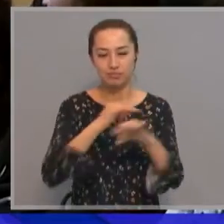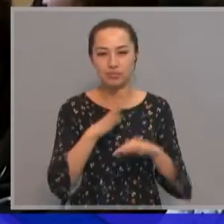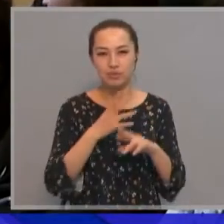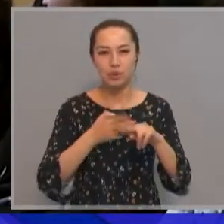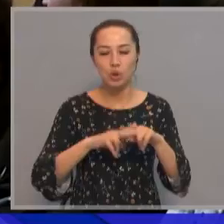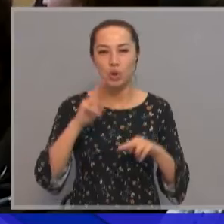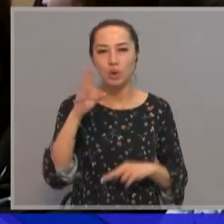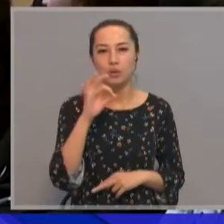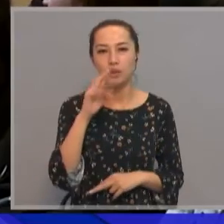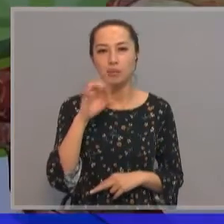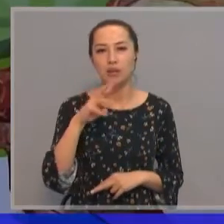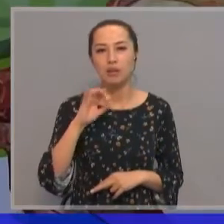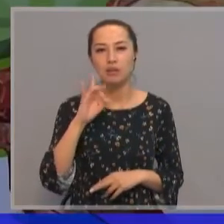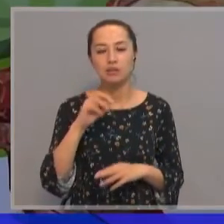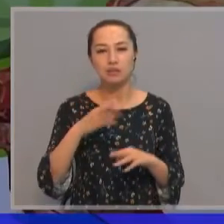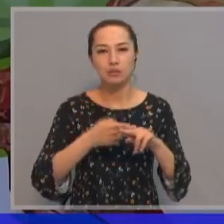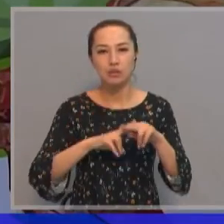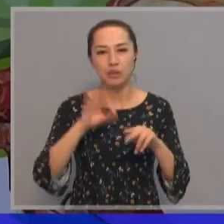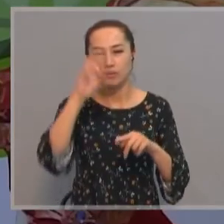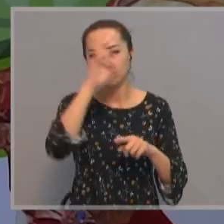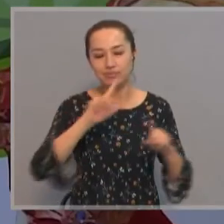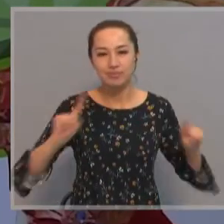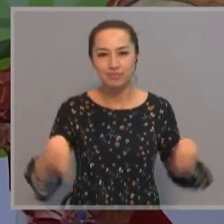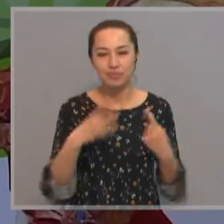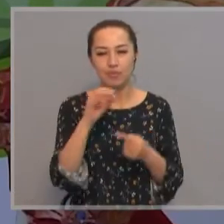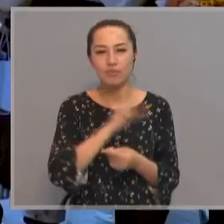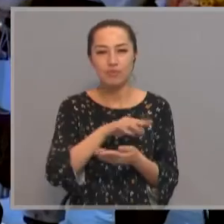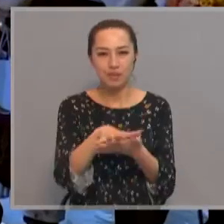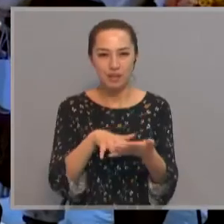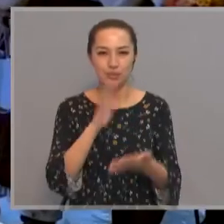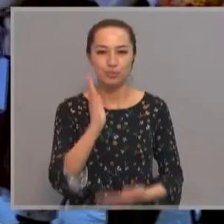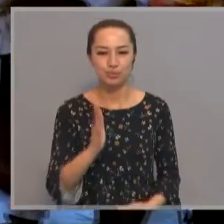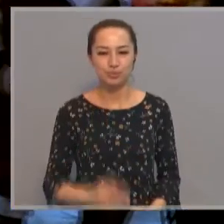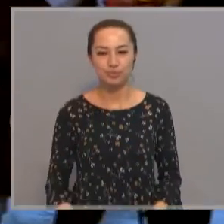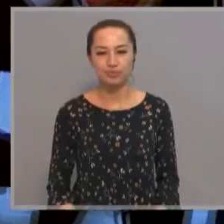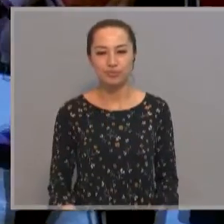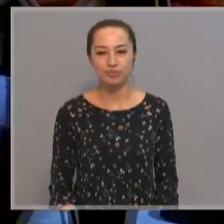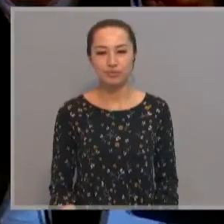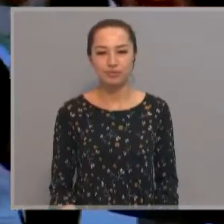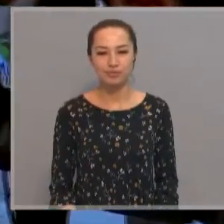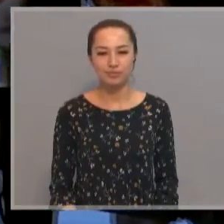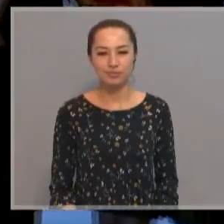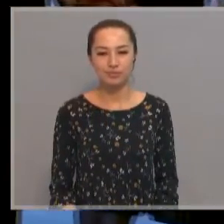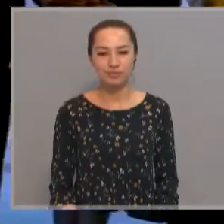Демографиялық өсімі Түркістан өңірінде елдің әлеуетін көтеру бағытындағы жұмыстар жалғасады. Түркістан облысынан Ернұр Бөбеев, Асылбек Мансұрхан, жаңалықтар.